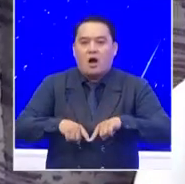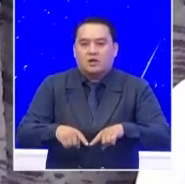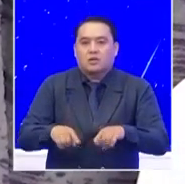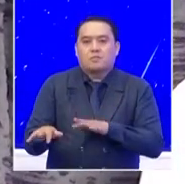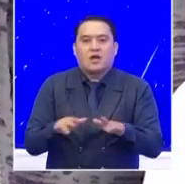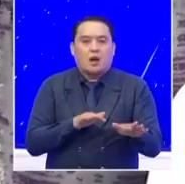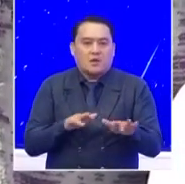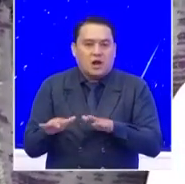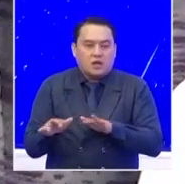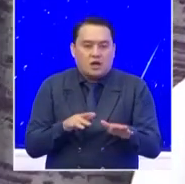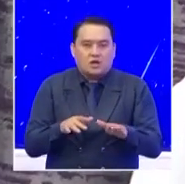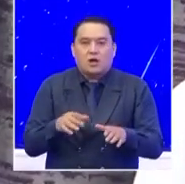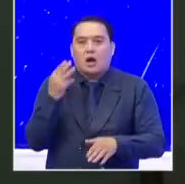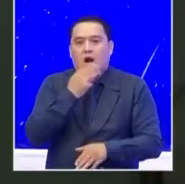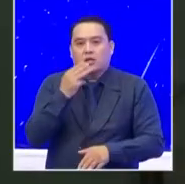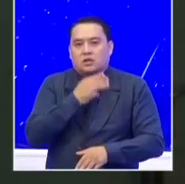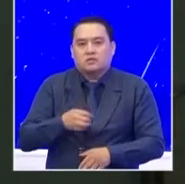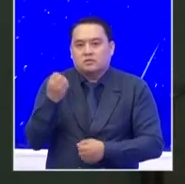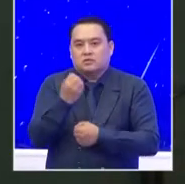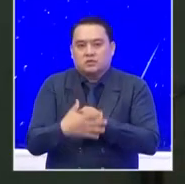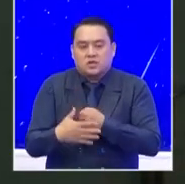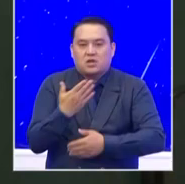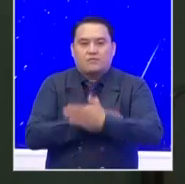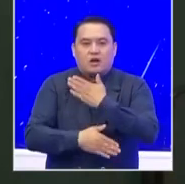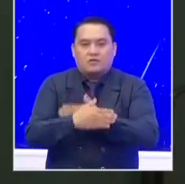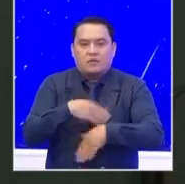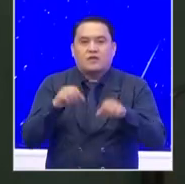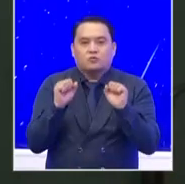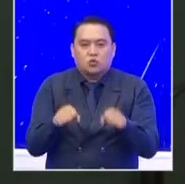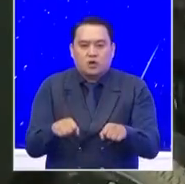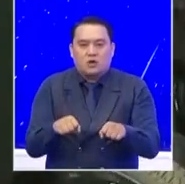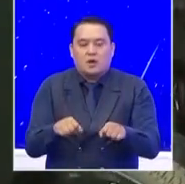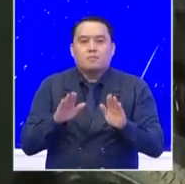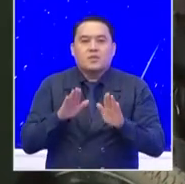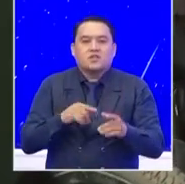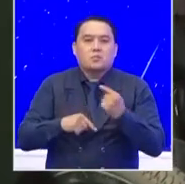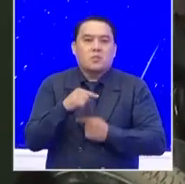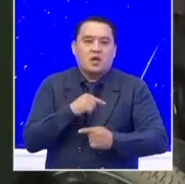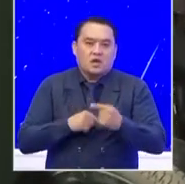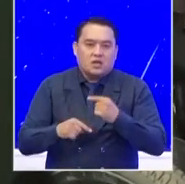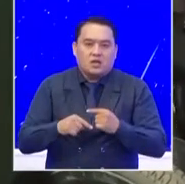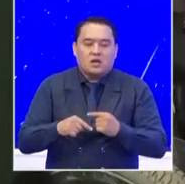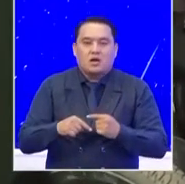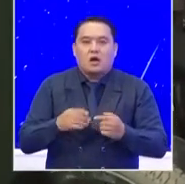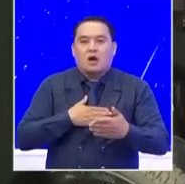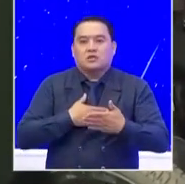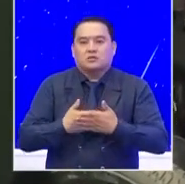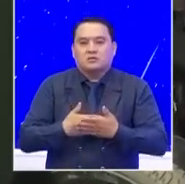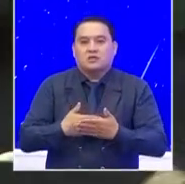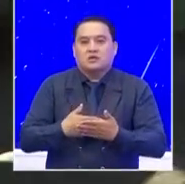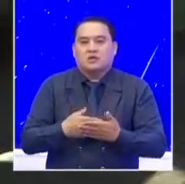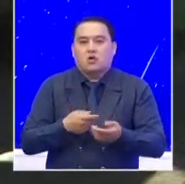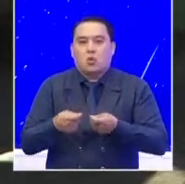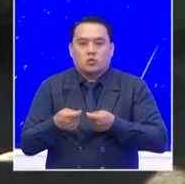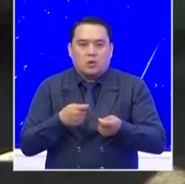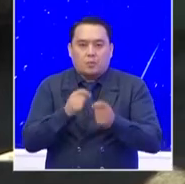красочного мероприятия, Каратальский районный центр для детей с ограниченными возможностями, местные предприниматели и ребята из волонтерского центра «Лидер